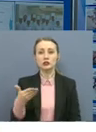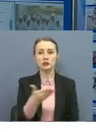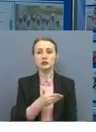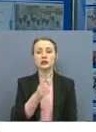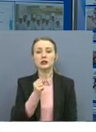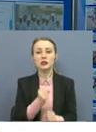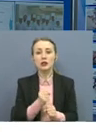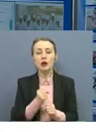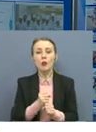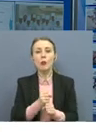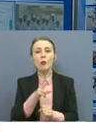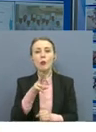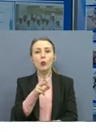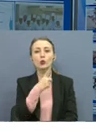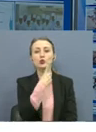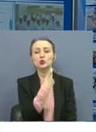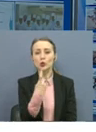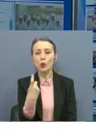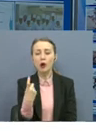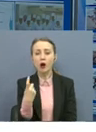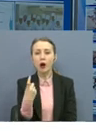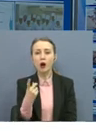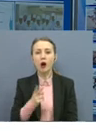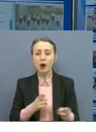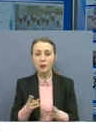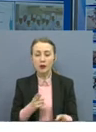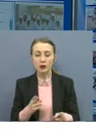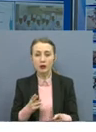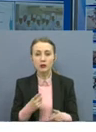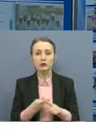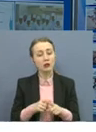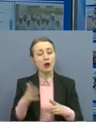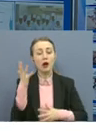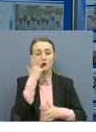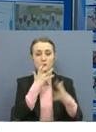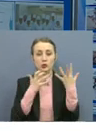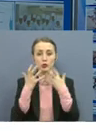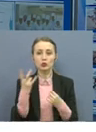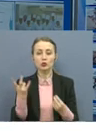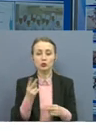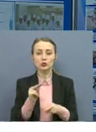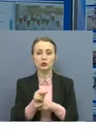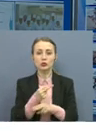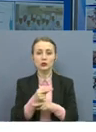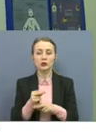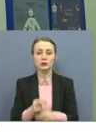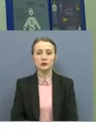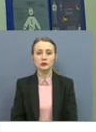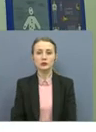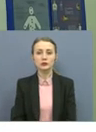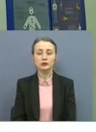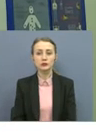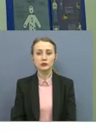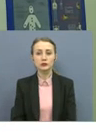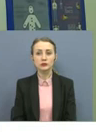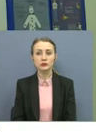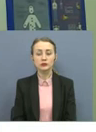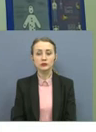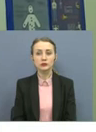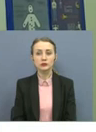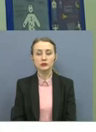бастап міндетті әлеуметтік медициналық сақтандыру жүйесі бойынша халыққа қызмет көрсетуді бастап кеттік. Кардиология